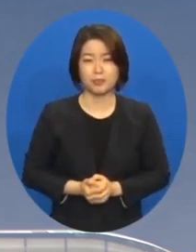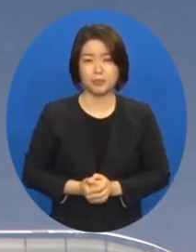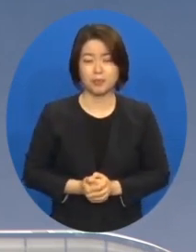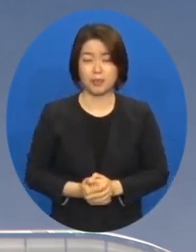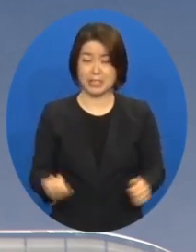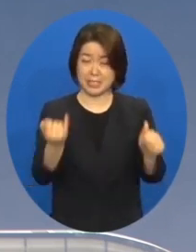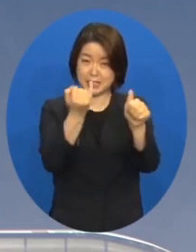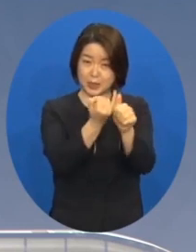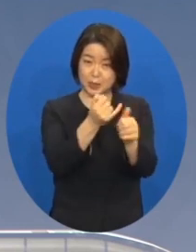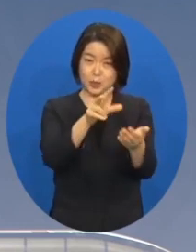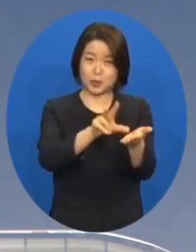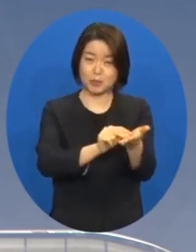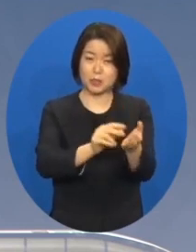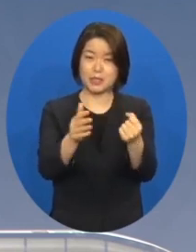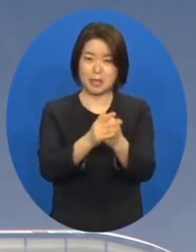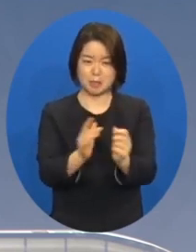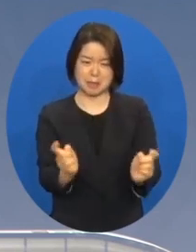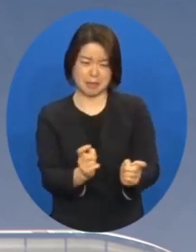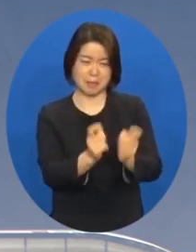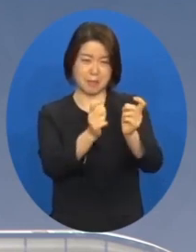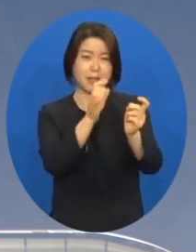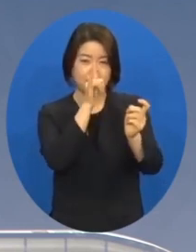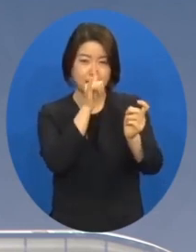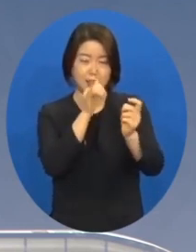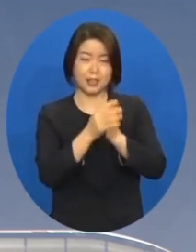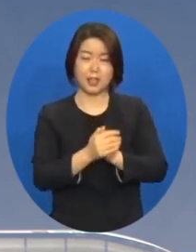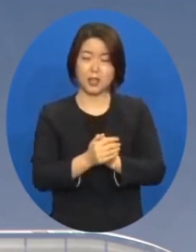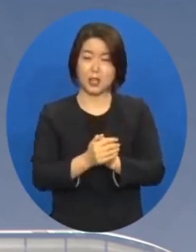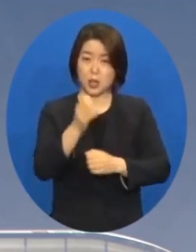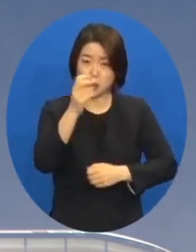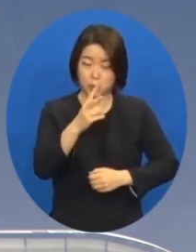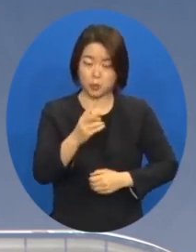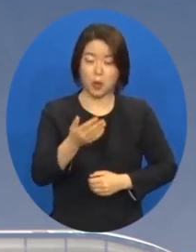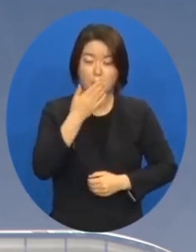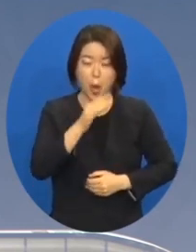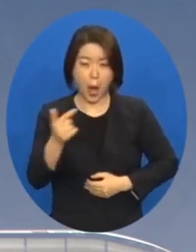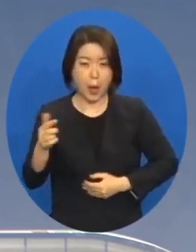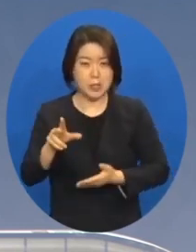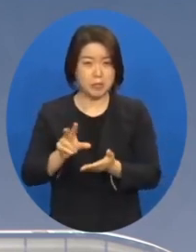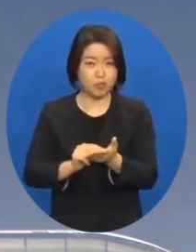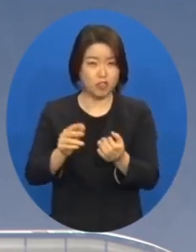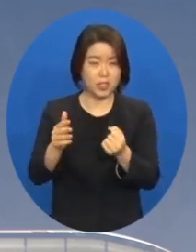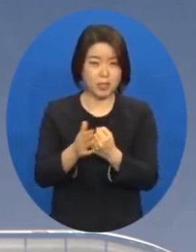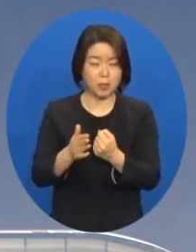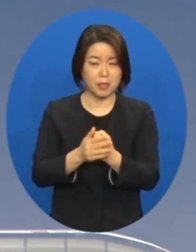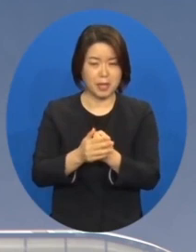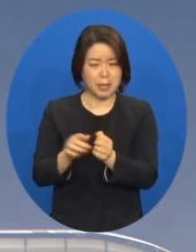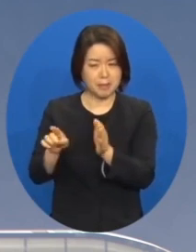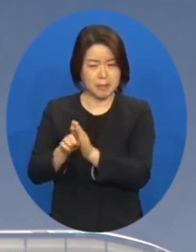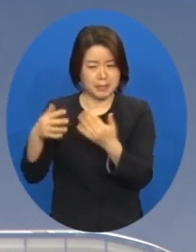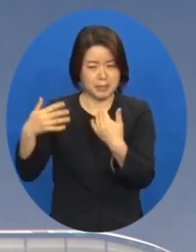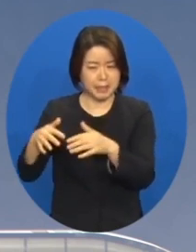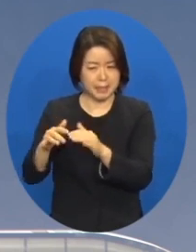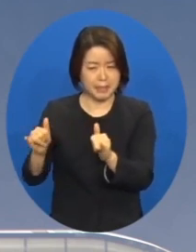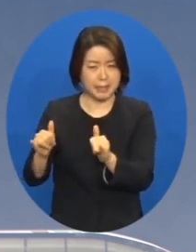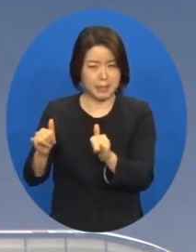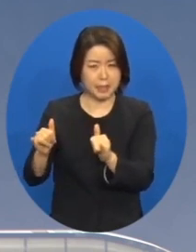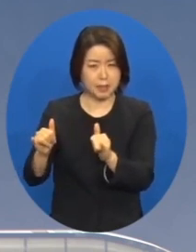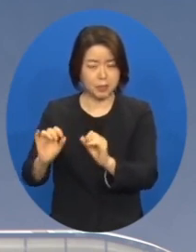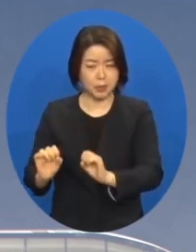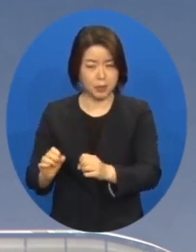결혼 문제 때문에 논란이 있었습니다. 또 하나는 음식 문제 때문에 믿음이 약한 사람의 문제로 인해서 사도